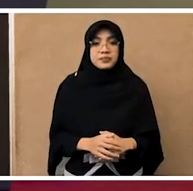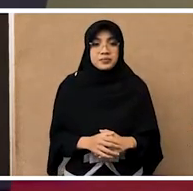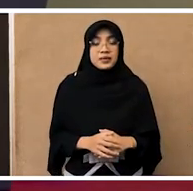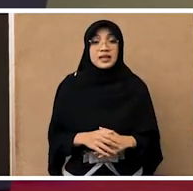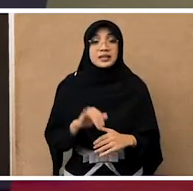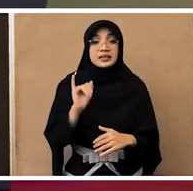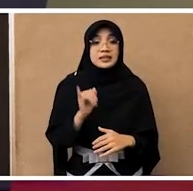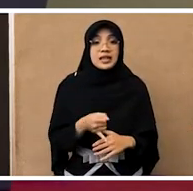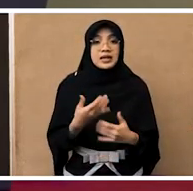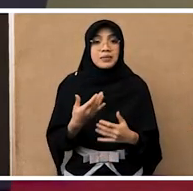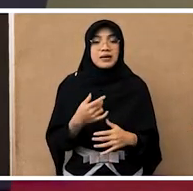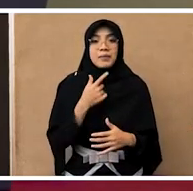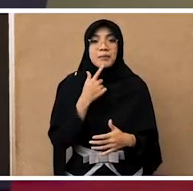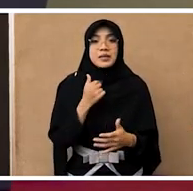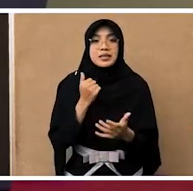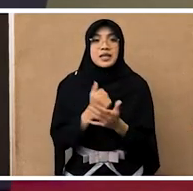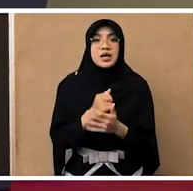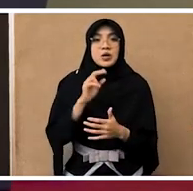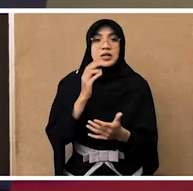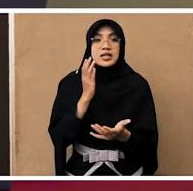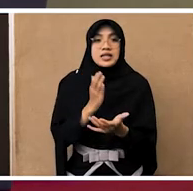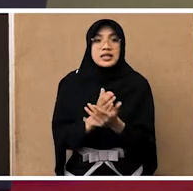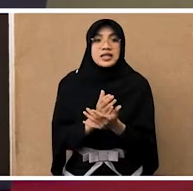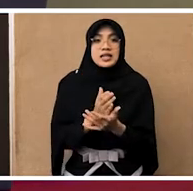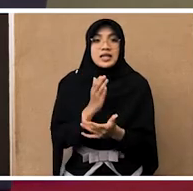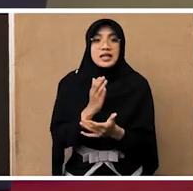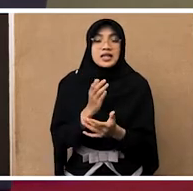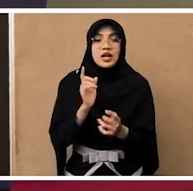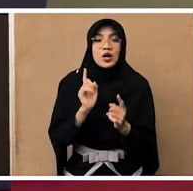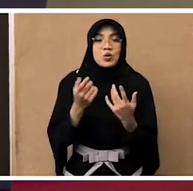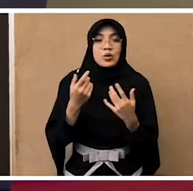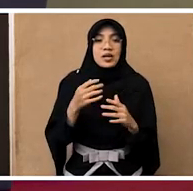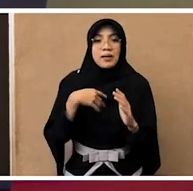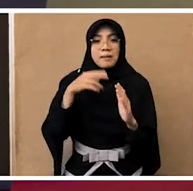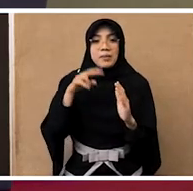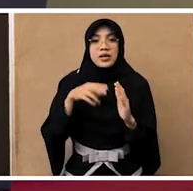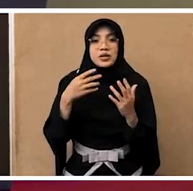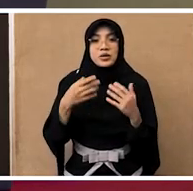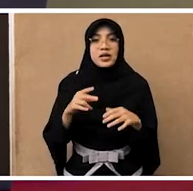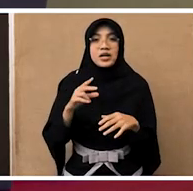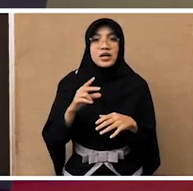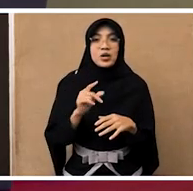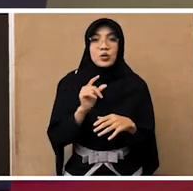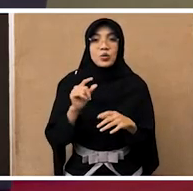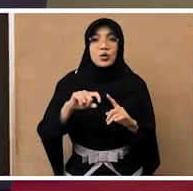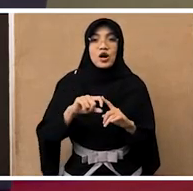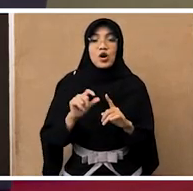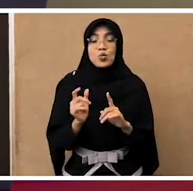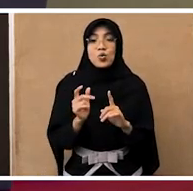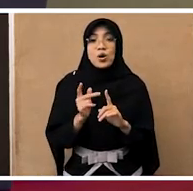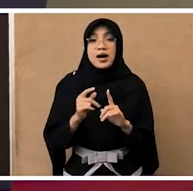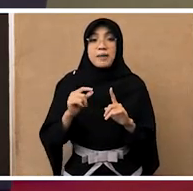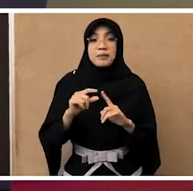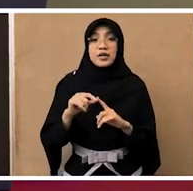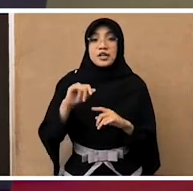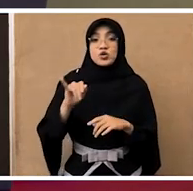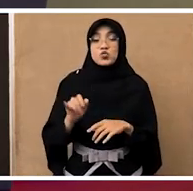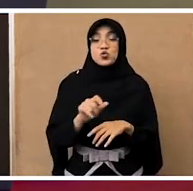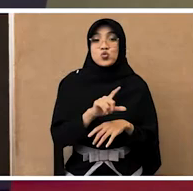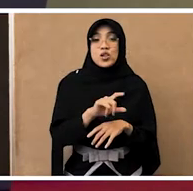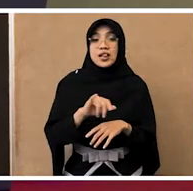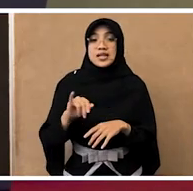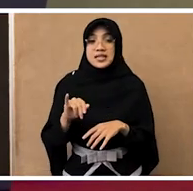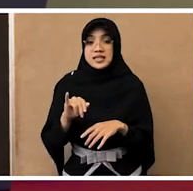maka ini yang penting ditekankan dan setelah saya baca di ruko KUHP versi bulan Juli memang